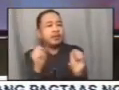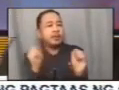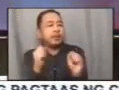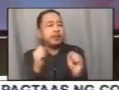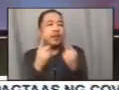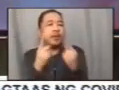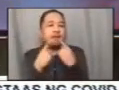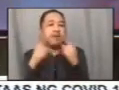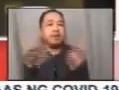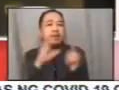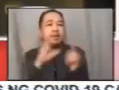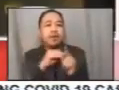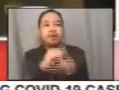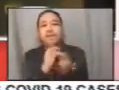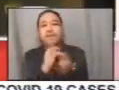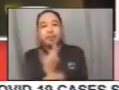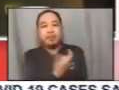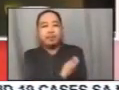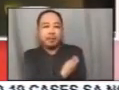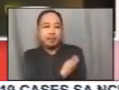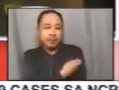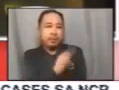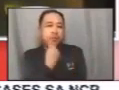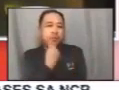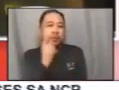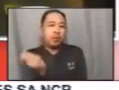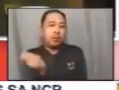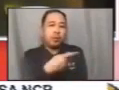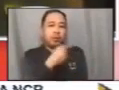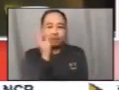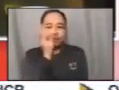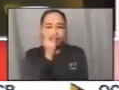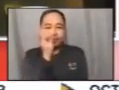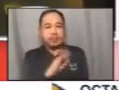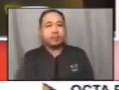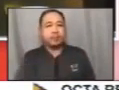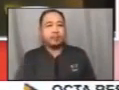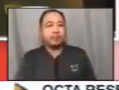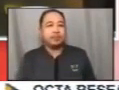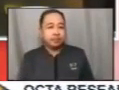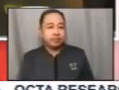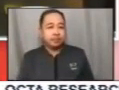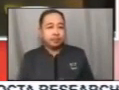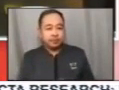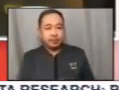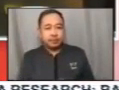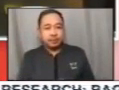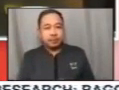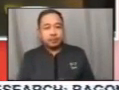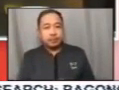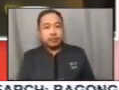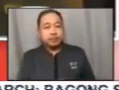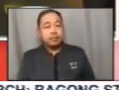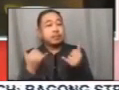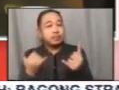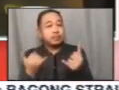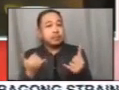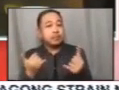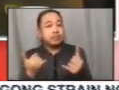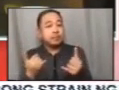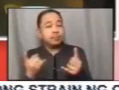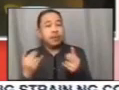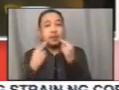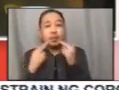Sinovac. Kinonfirm po ba ng DOH kung totoo ngayong meron itong 72 side effects?